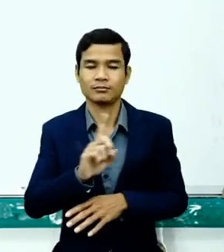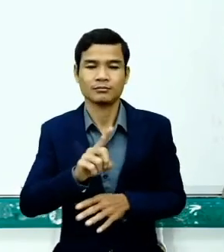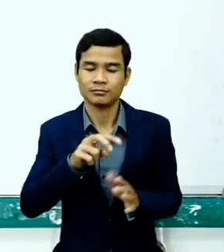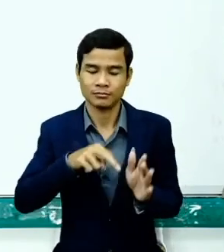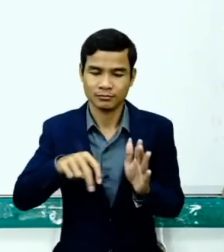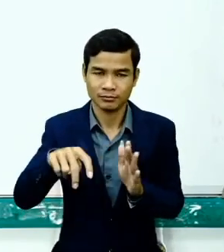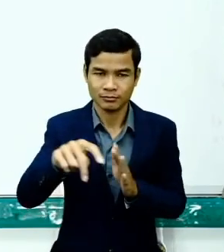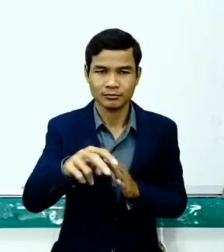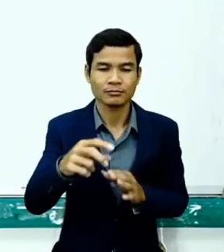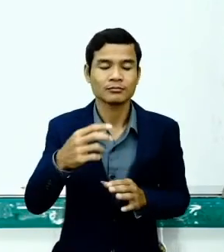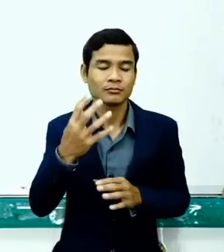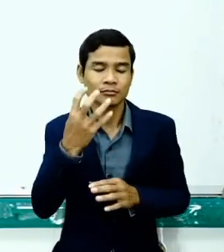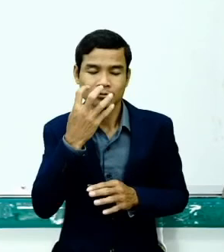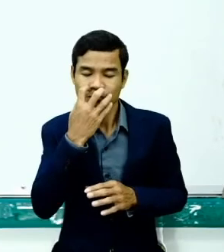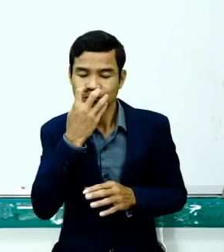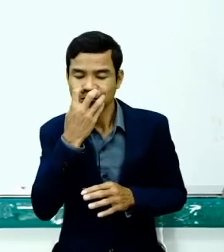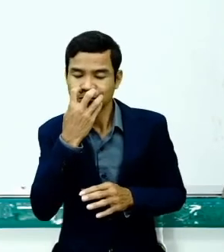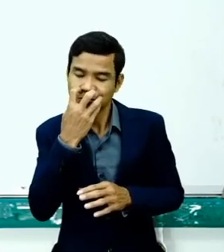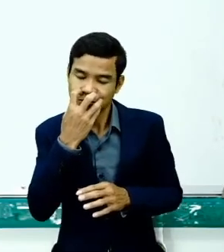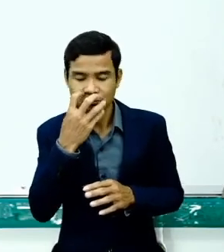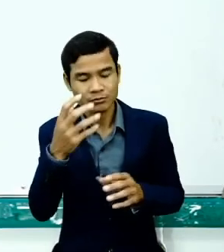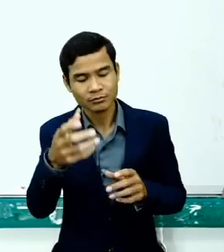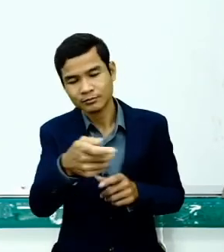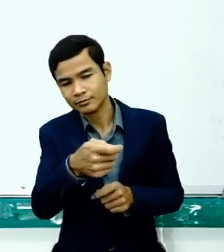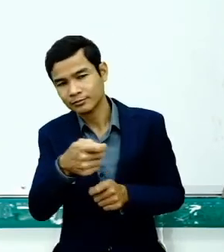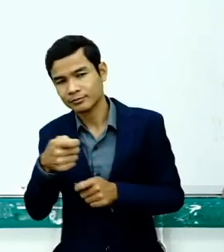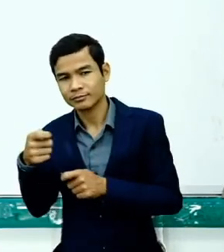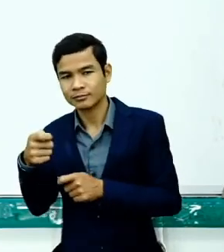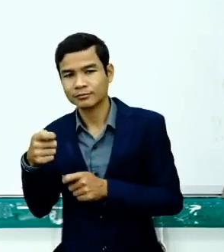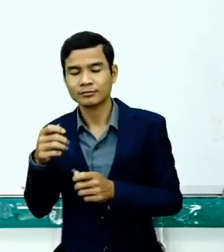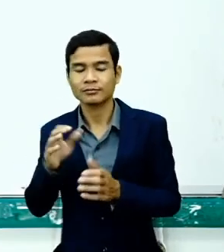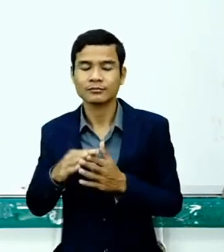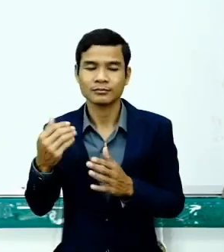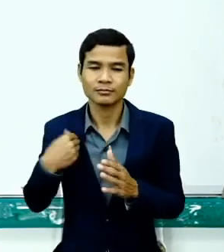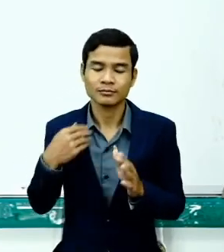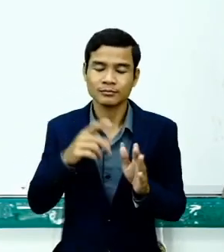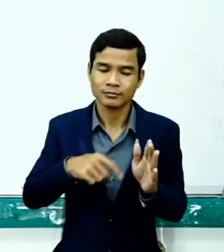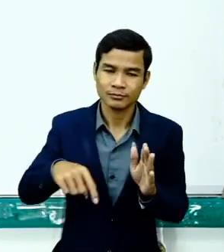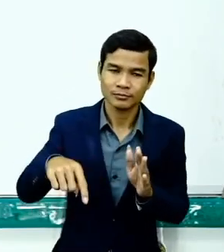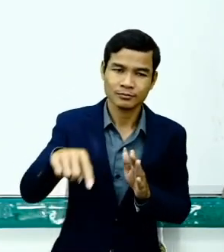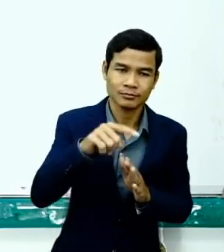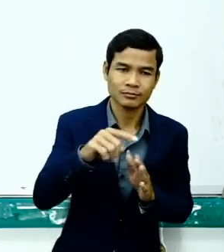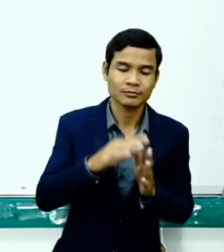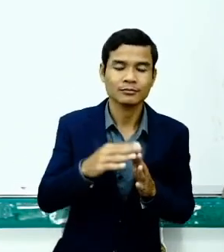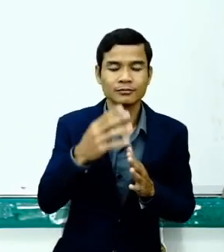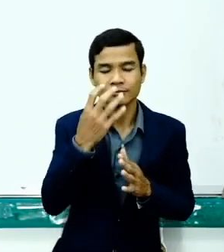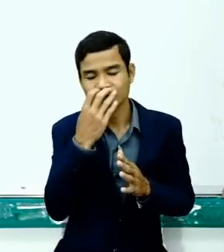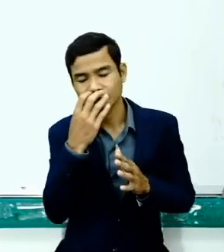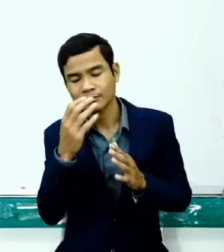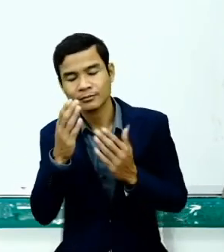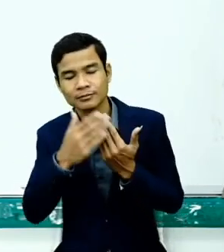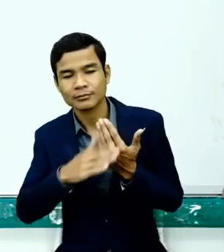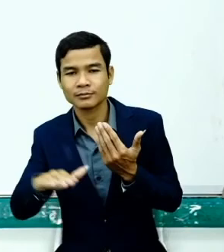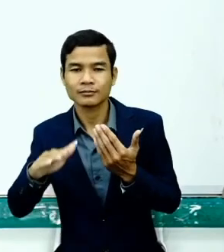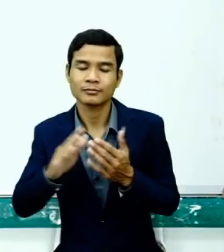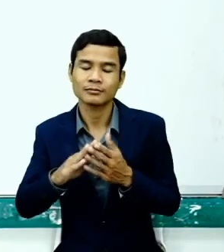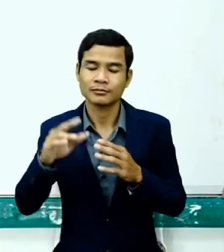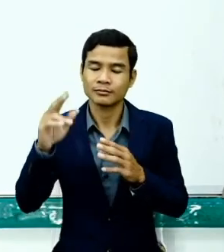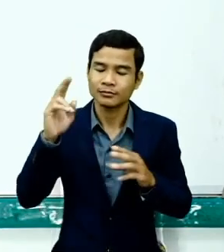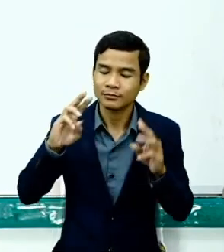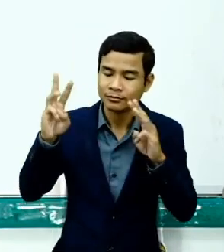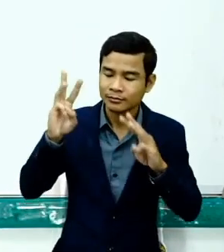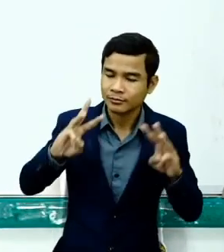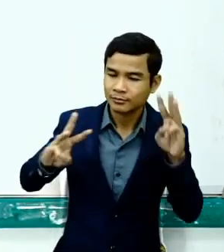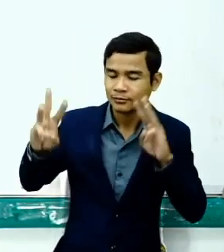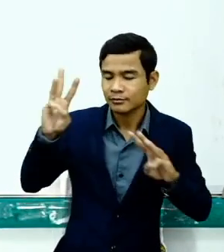យបងជ្រូកគាត់ទាំងថយក្រោយទៅមុខដោយធ្វើរឹងសង្ហាអា